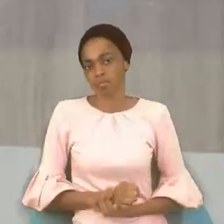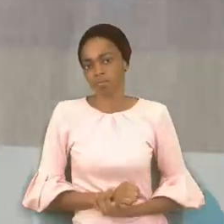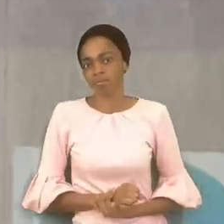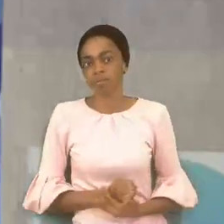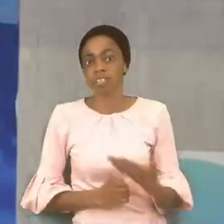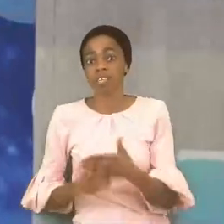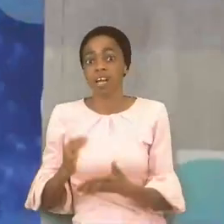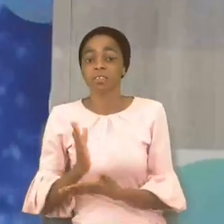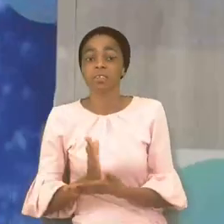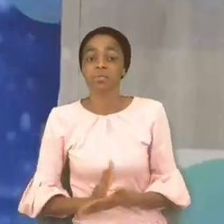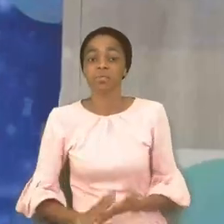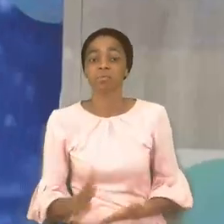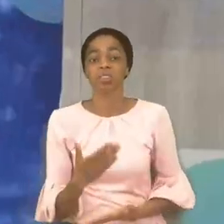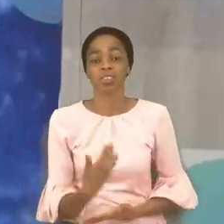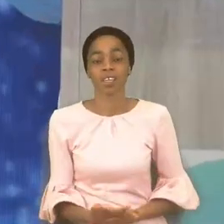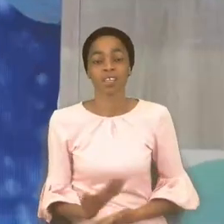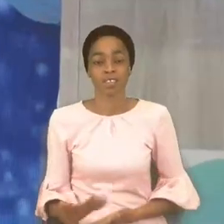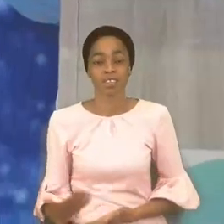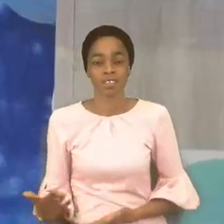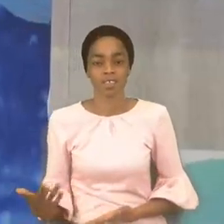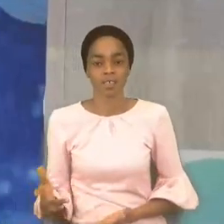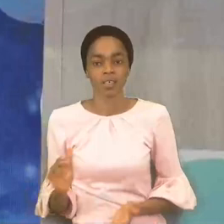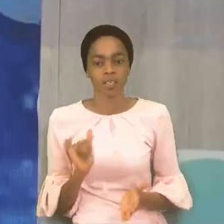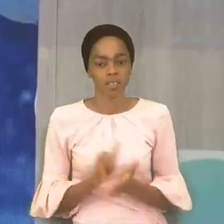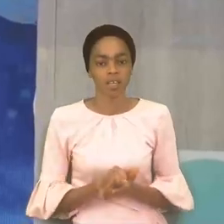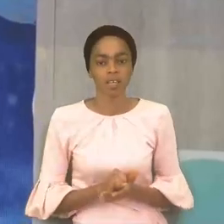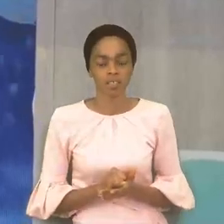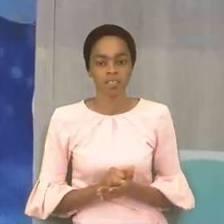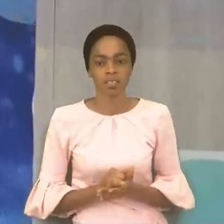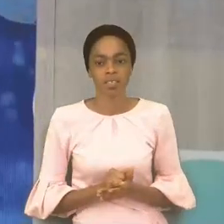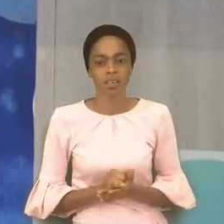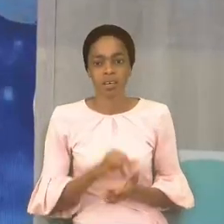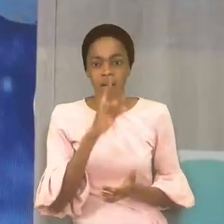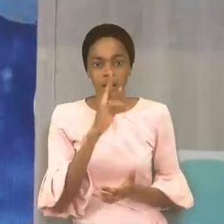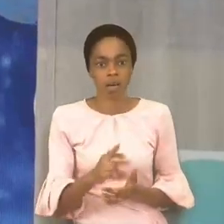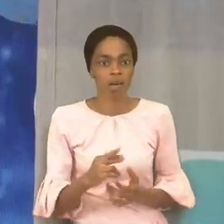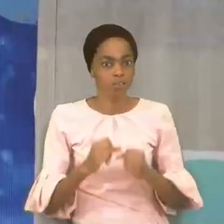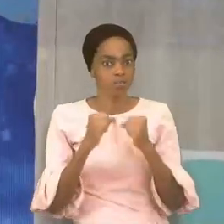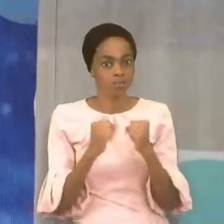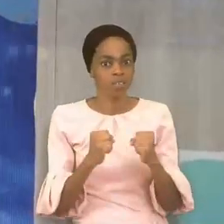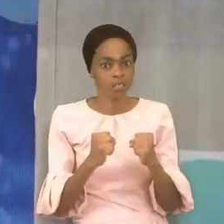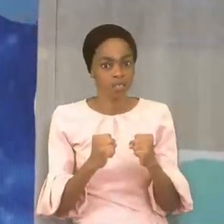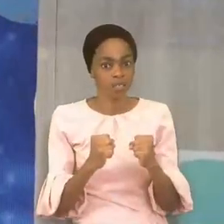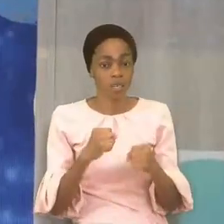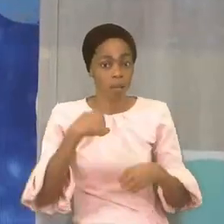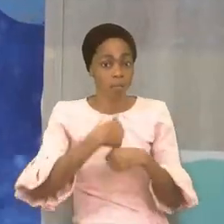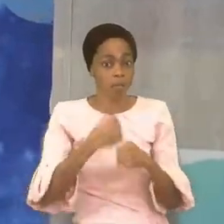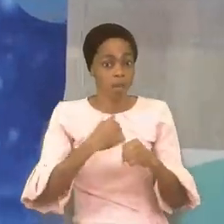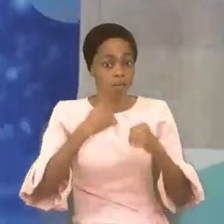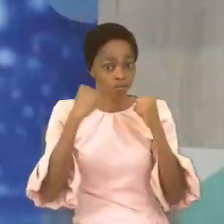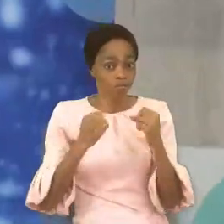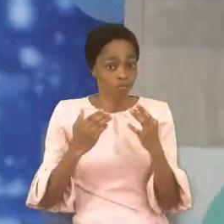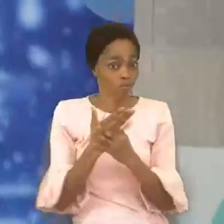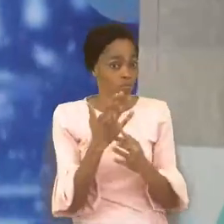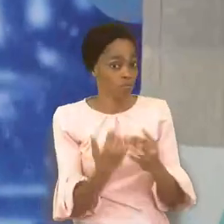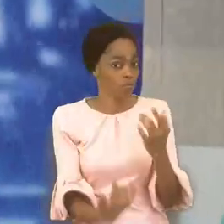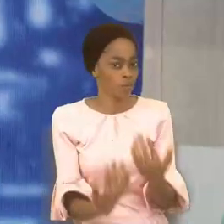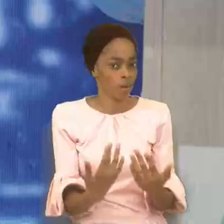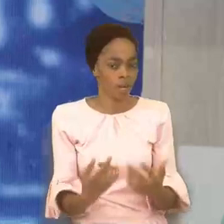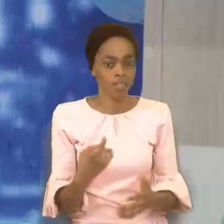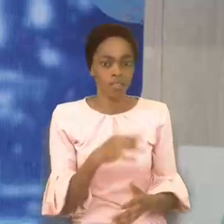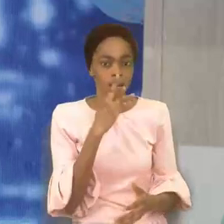Il y a certains matériaux qui sont fortifiés par le feu. Il y a d'autres matériaux